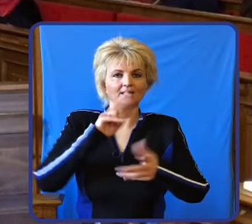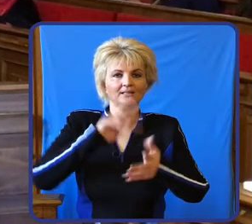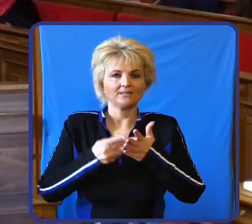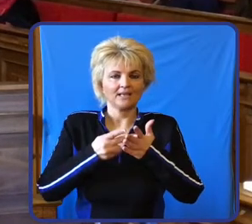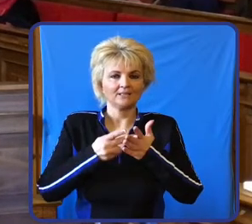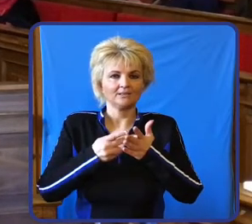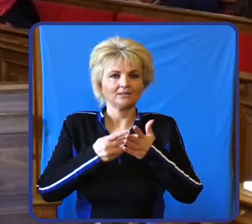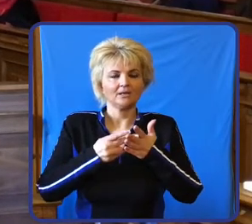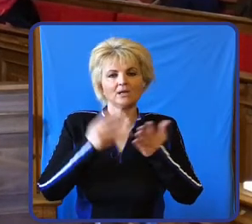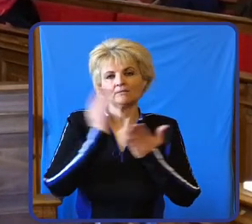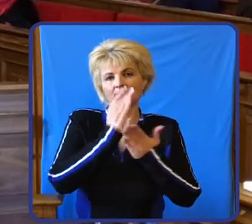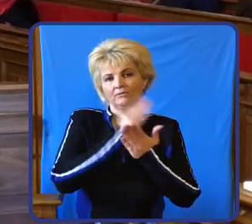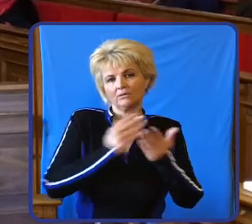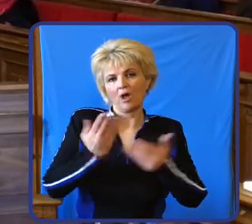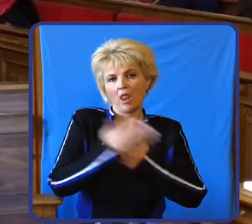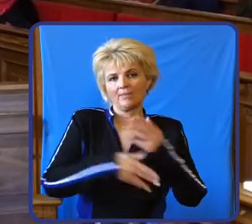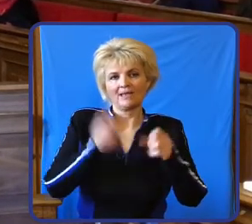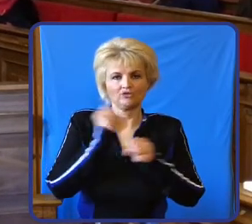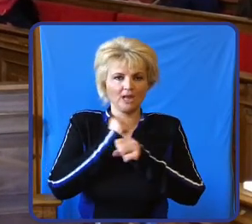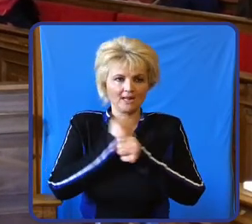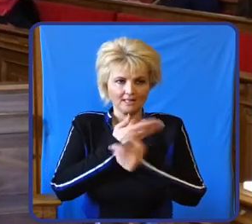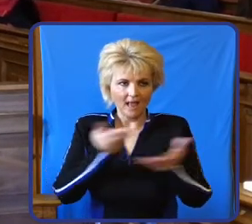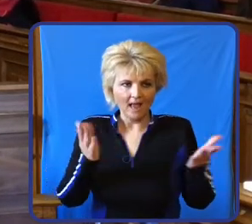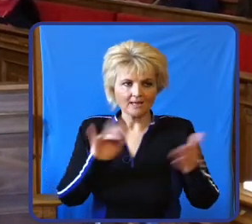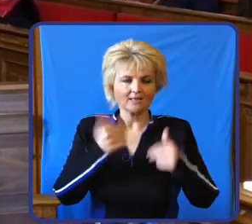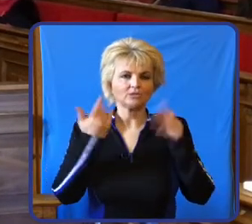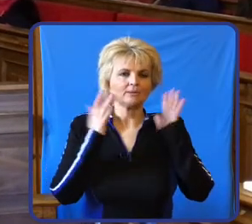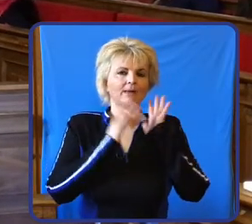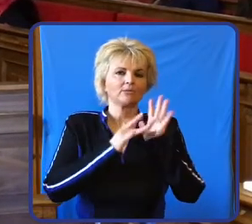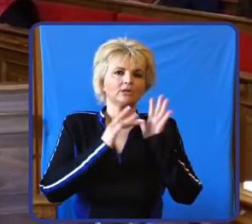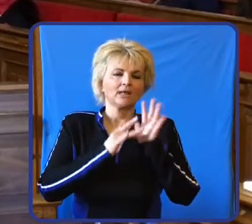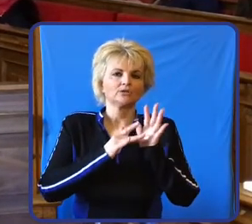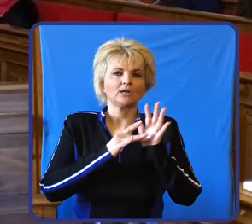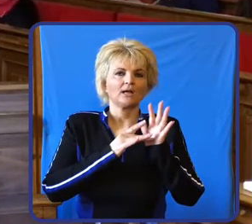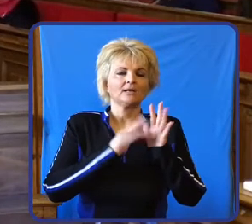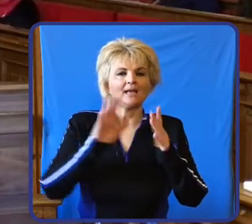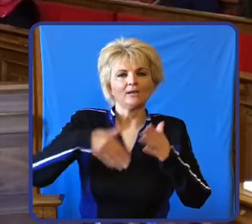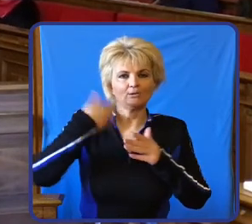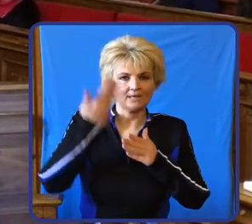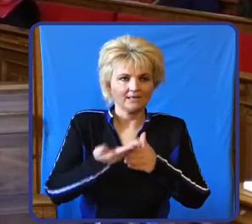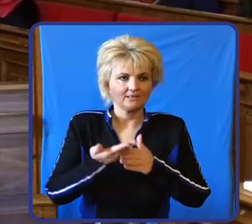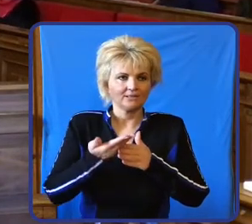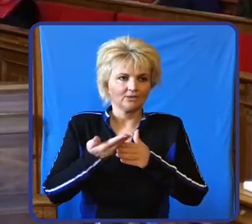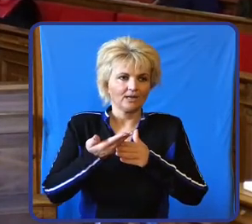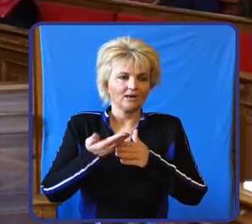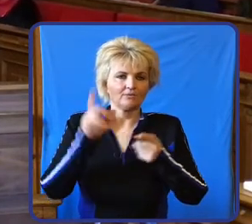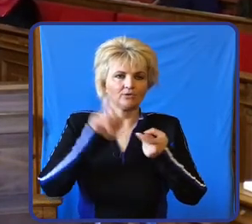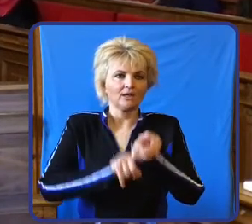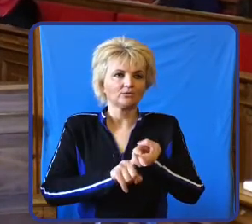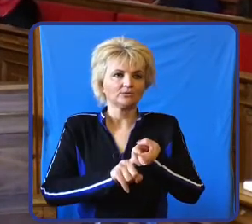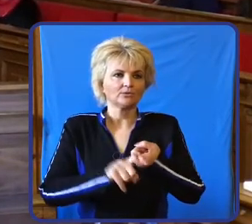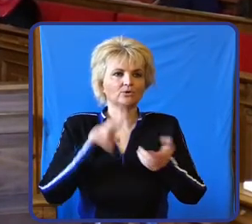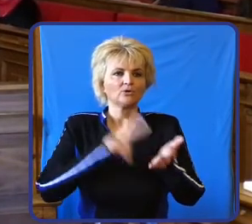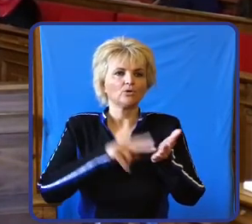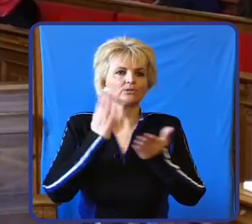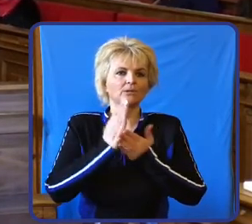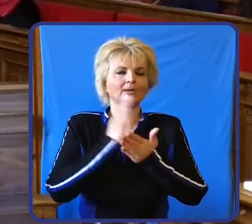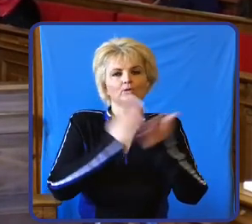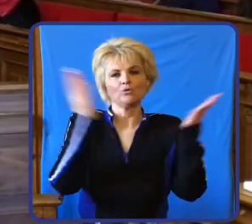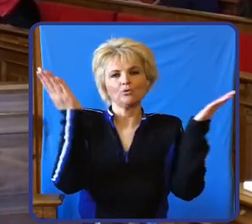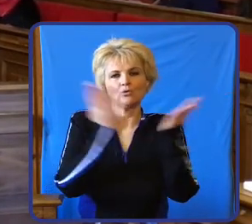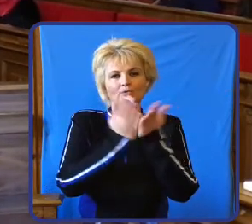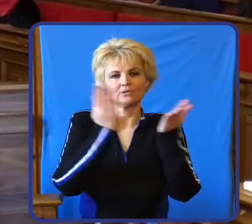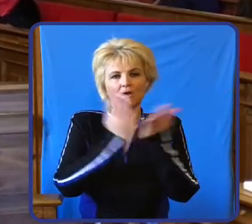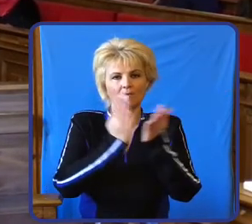hivatkozott feltevések alapján készítették el, és bemutatásra, előterjesztésre a vonatkozó jogszabályokkal összhangban